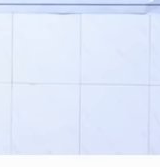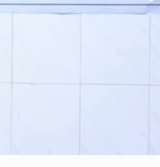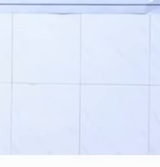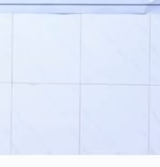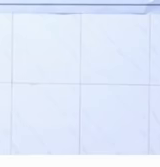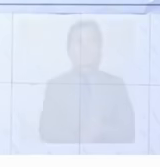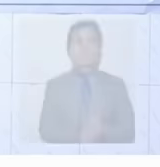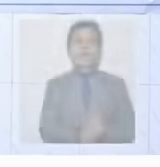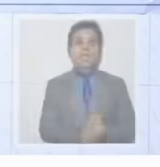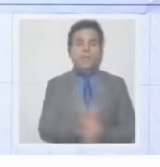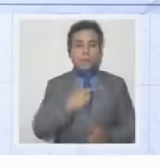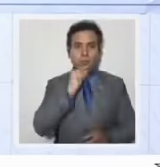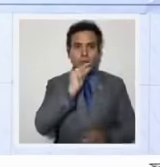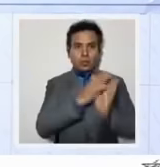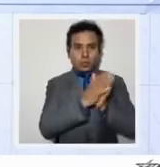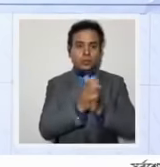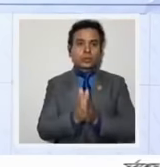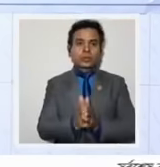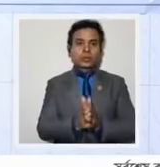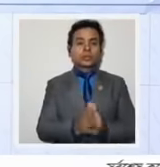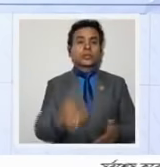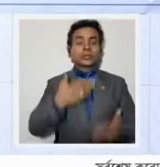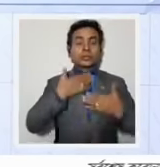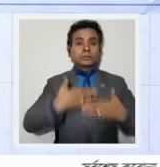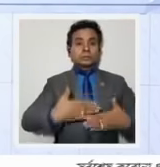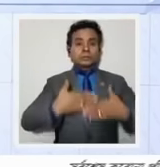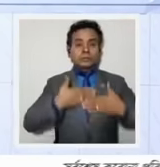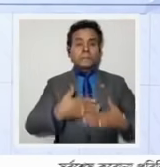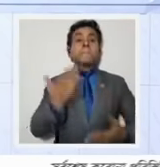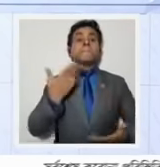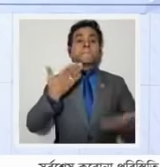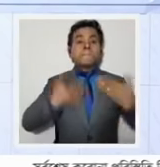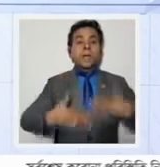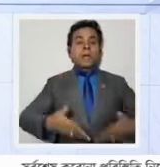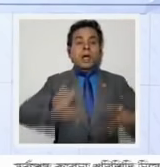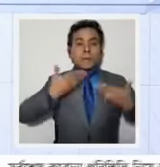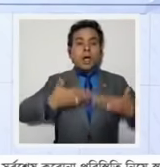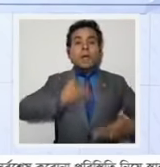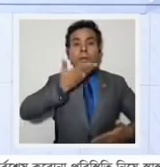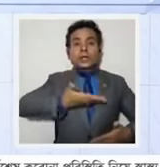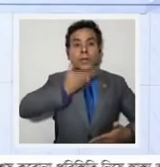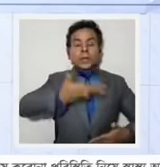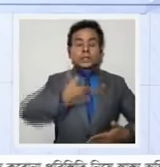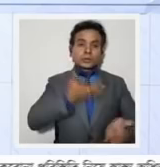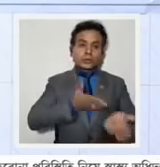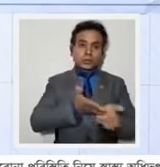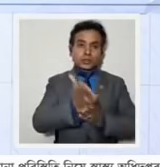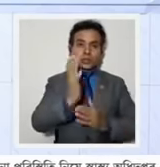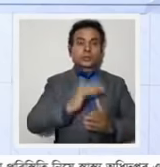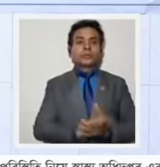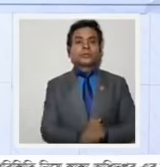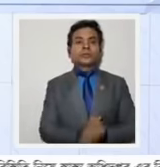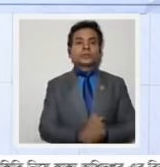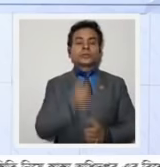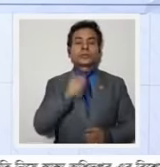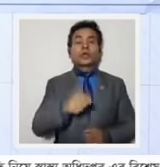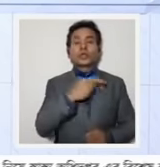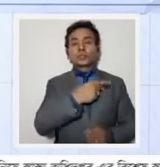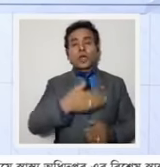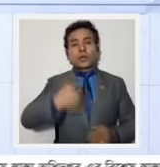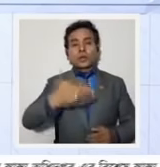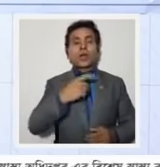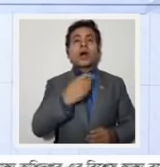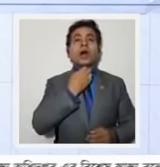থাকবেন। মানসিকভাবে ভেঙে পড়লে আসলে রোগ প্রতিরোধ ক্ষমতাও কমে যায়। এবং আমরা এই সময় বলবো যে আপনারা ফুসফুসের ব্যায়াম